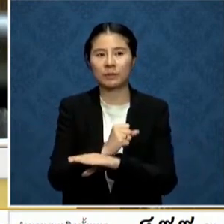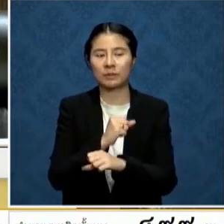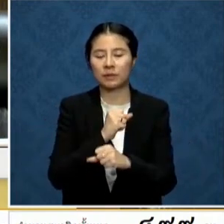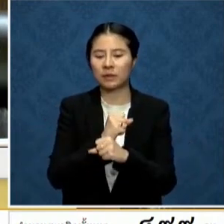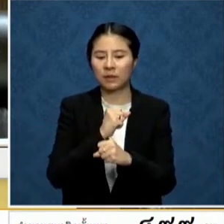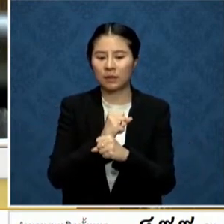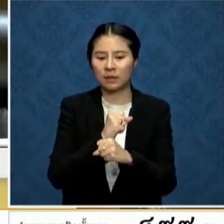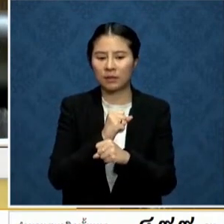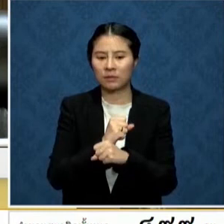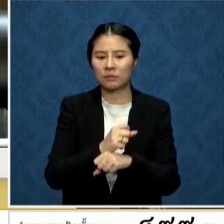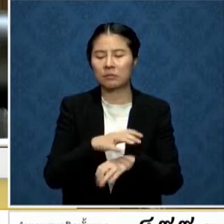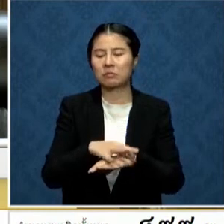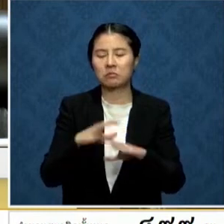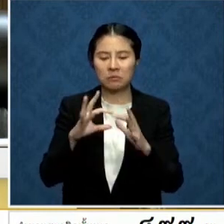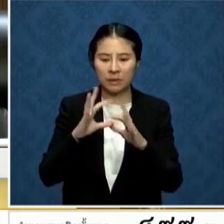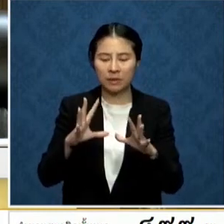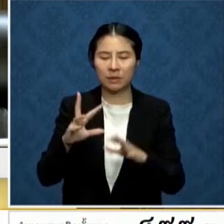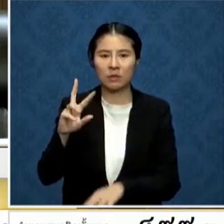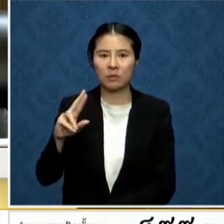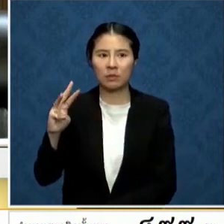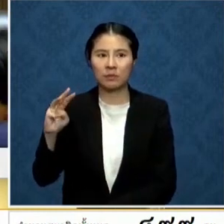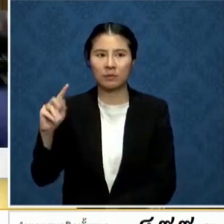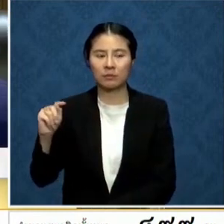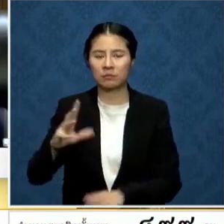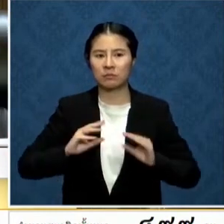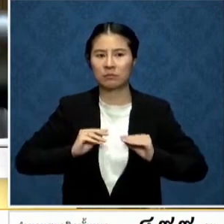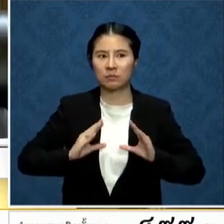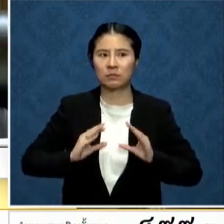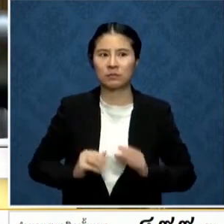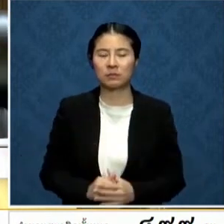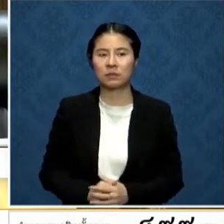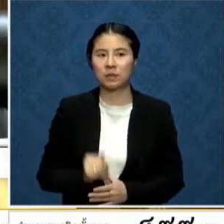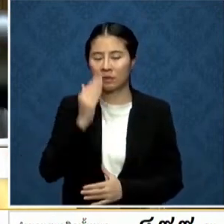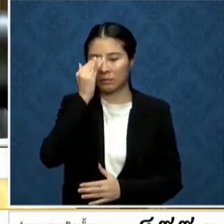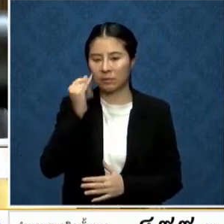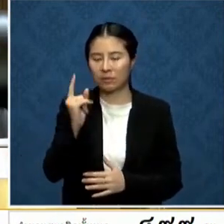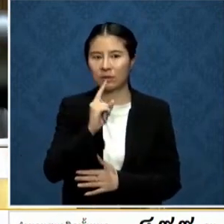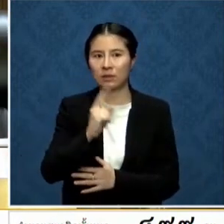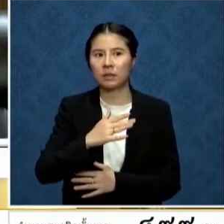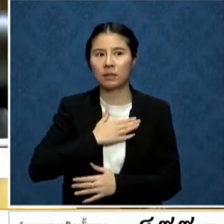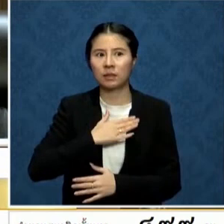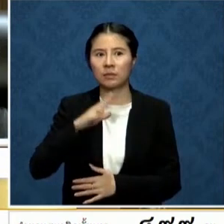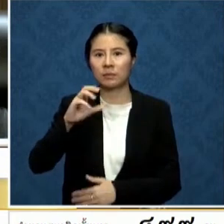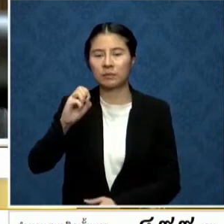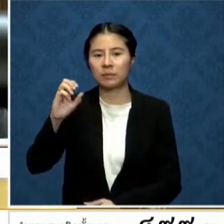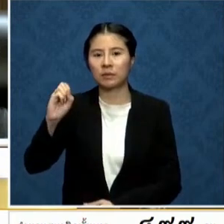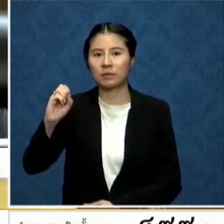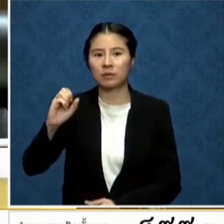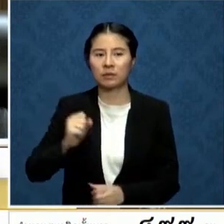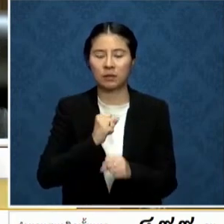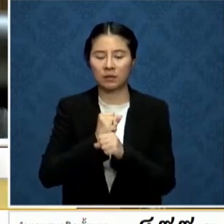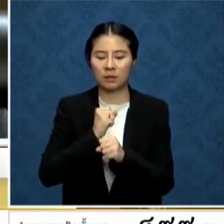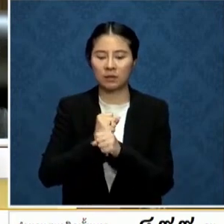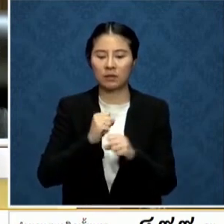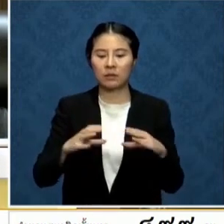ตำแหน่งรัฐมนตรีเรื่องนี้ก็ไม่เห็นด้วยเพราะเราเป็นสสครับการทำงานใน